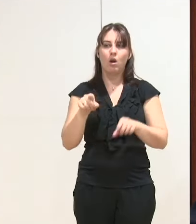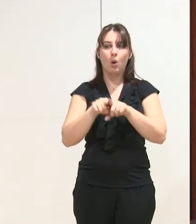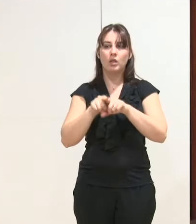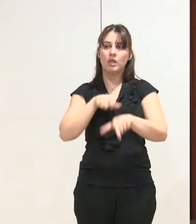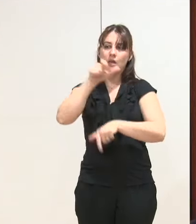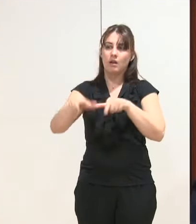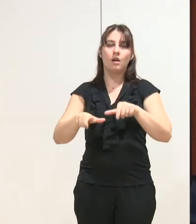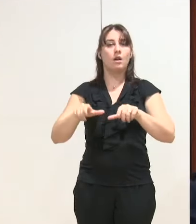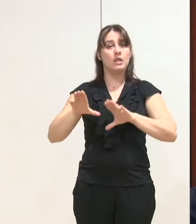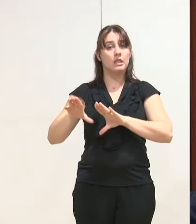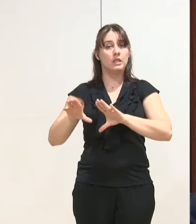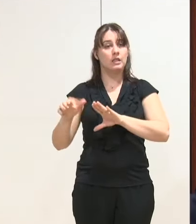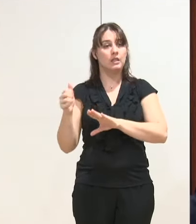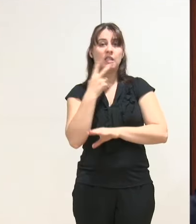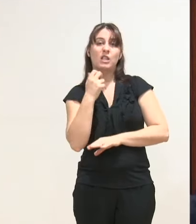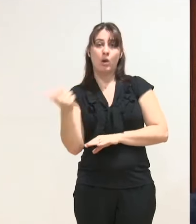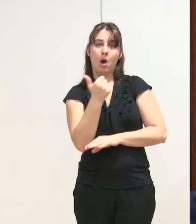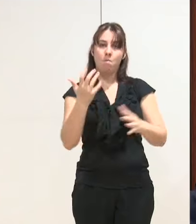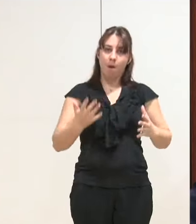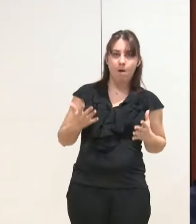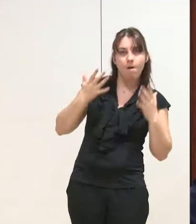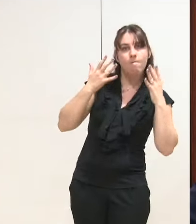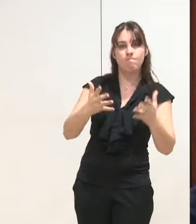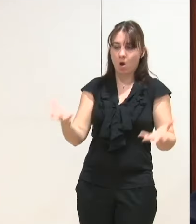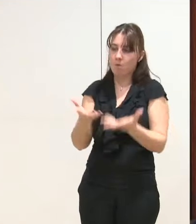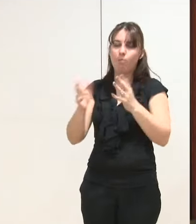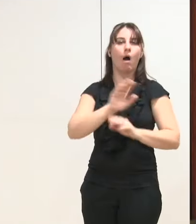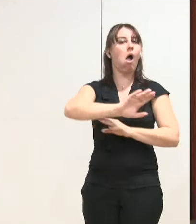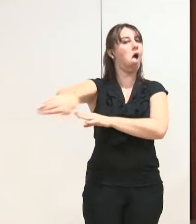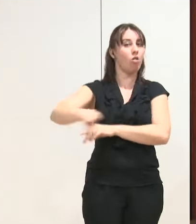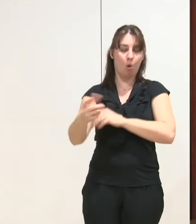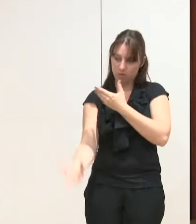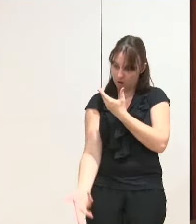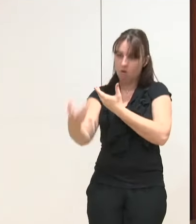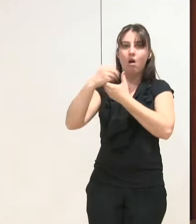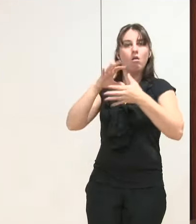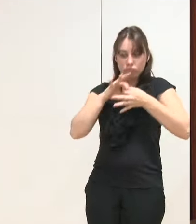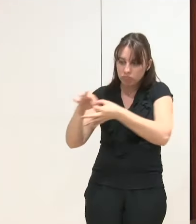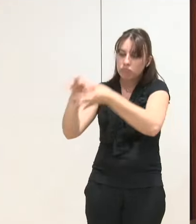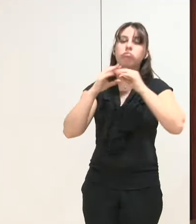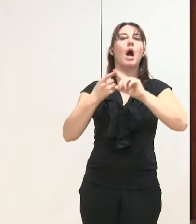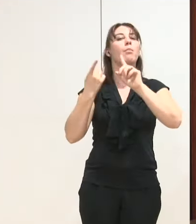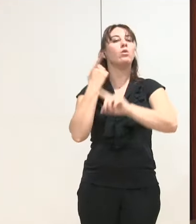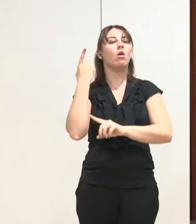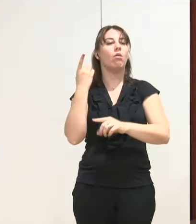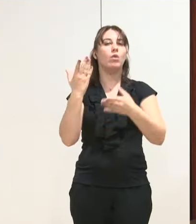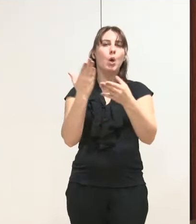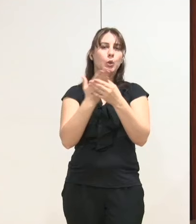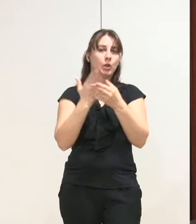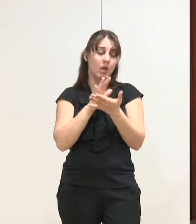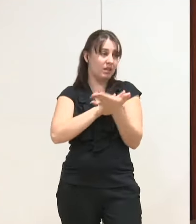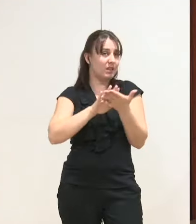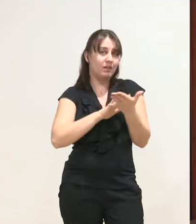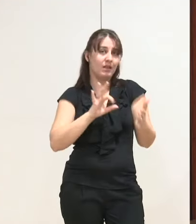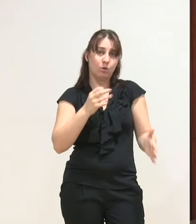citoyens et la capacité qu'ils auront à à agir et donc à être soutenu ce sont des dossiers qui sont extrêmement importants plus importants excusez-moi de le dire